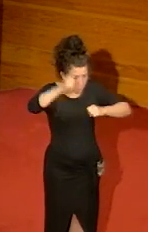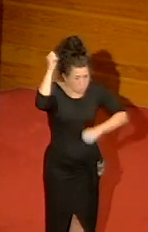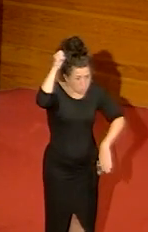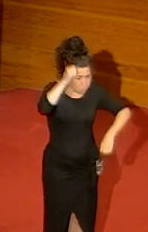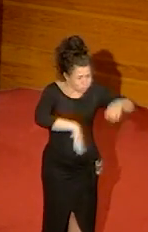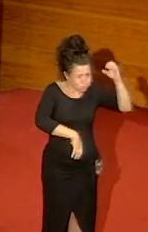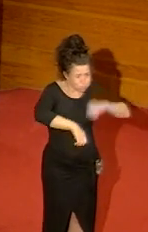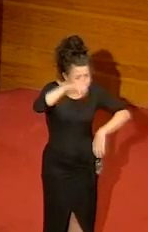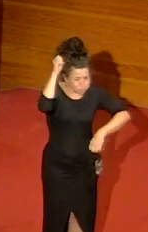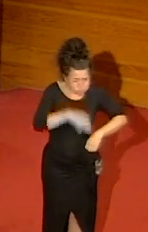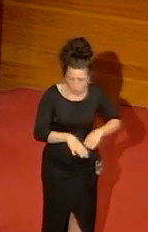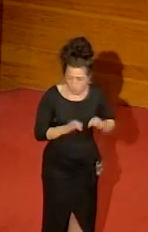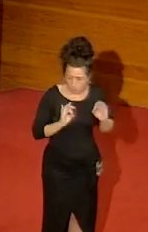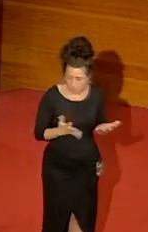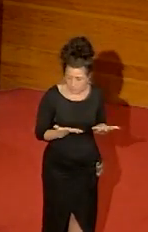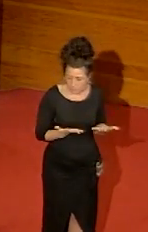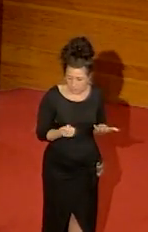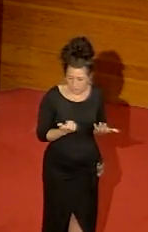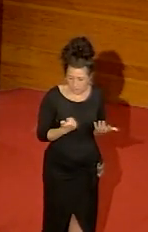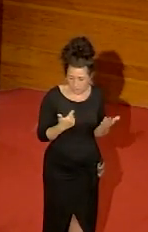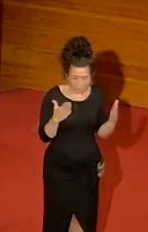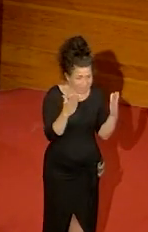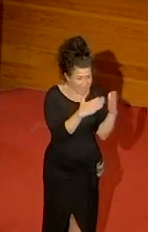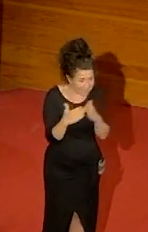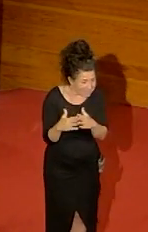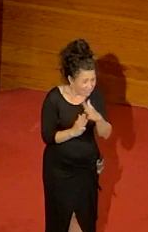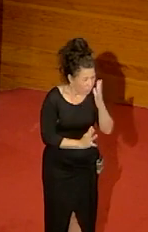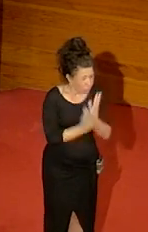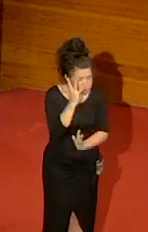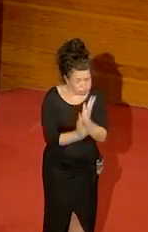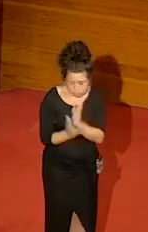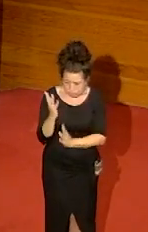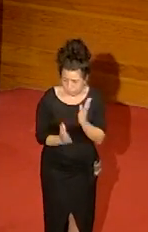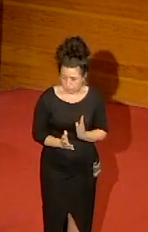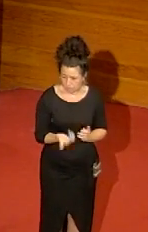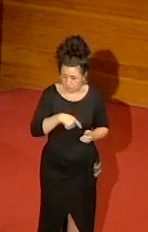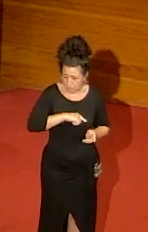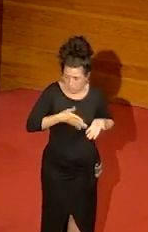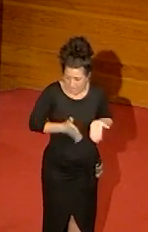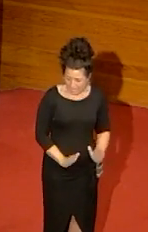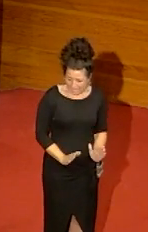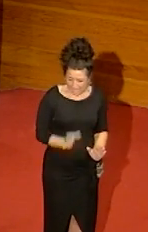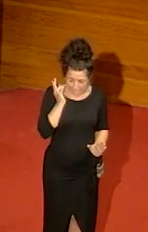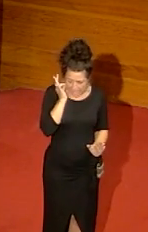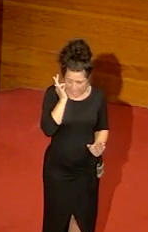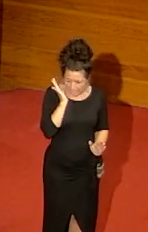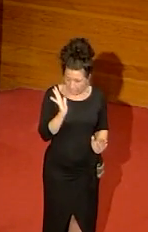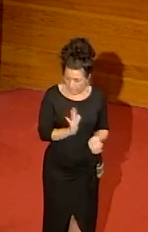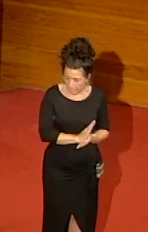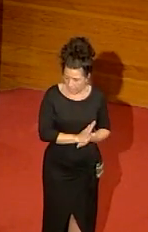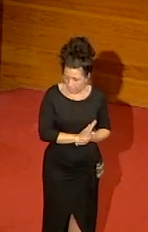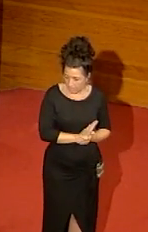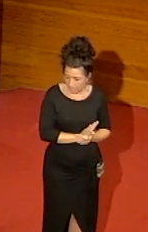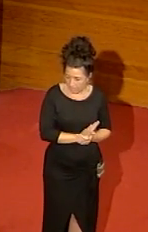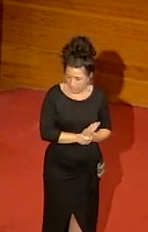lako gauzak. Eta ba, etxe asko zuten egon dira. Es nuestra hija, es nuestra hermana y todas la echamos